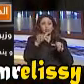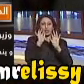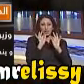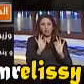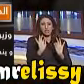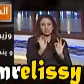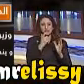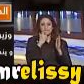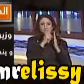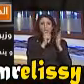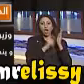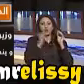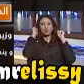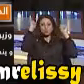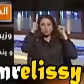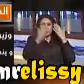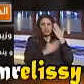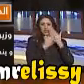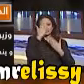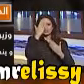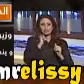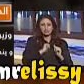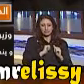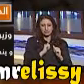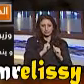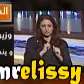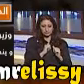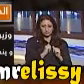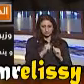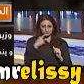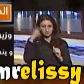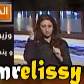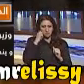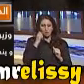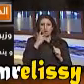مسمى قانون مكافحة التعذيب.